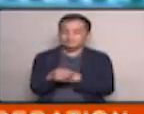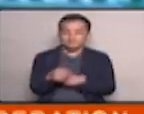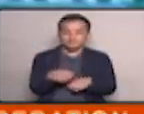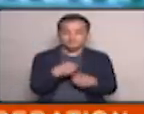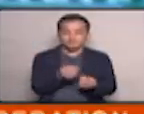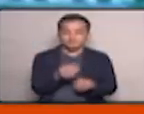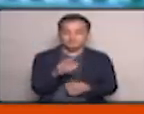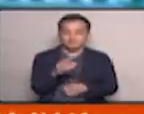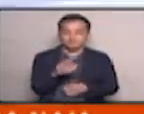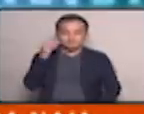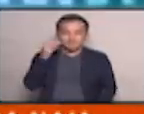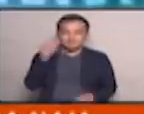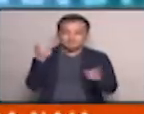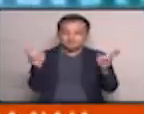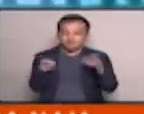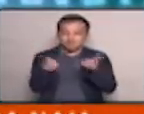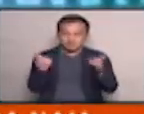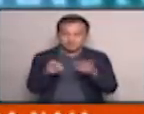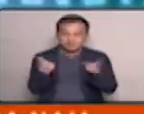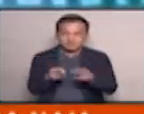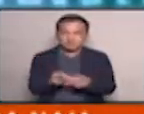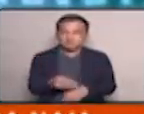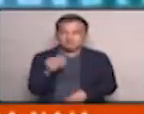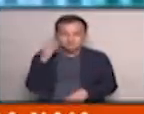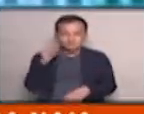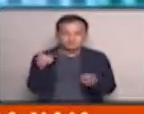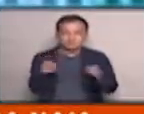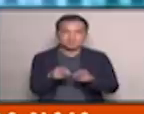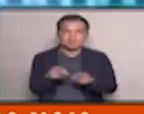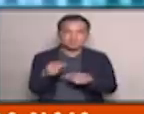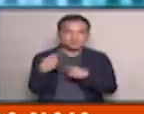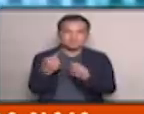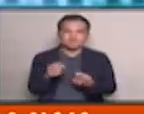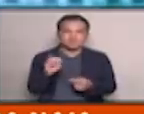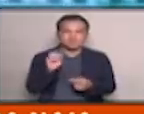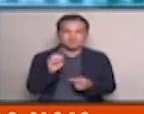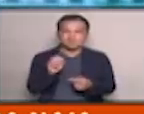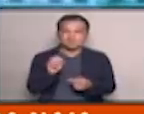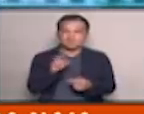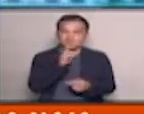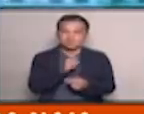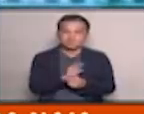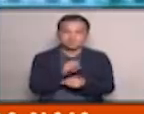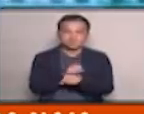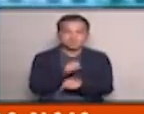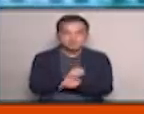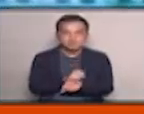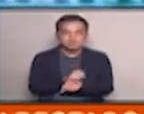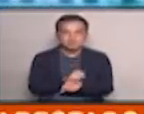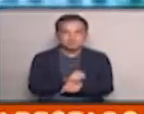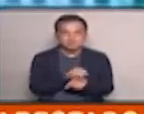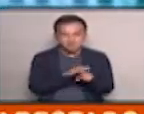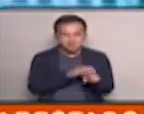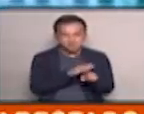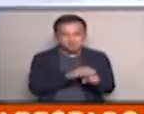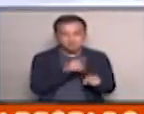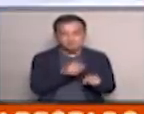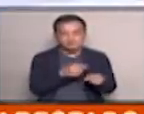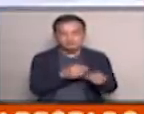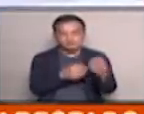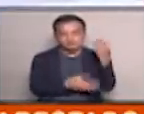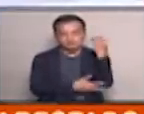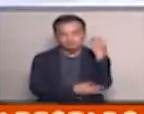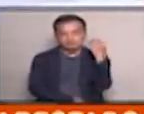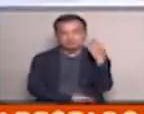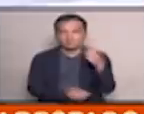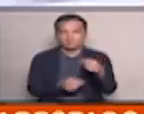ng 25 each. Ma'am, shortcut. Opo. Since wala naman po pala talagang trabaho, at kawawa naman itong mga pobre, pinangutang